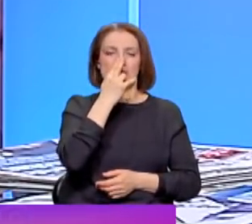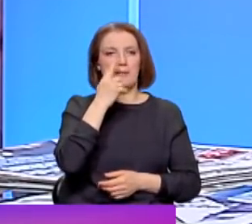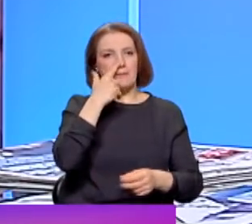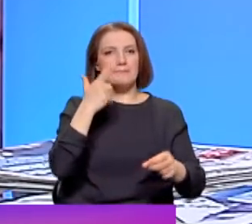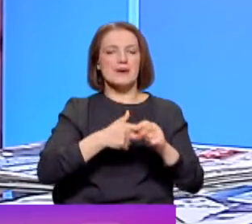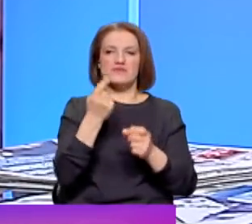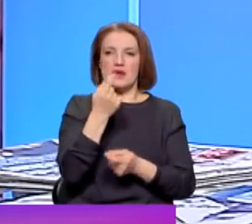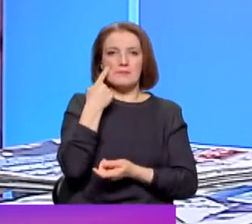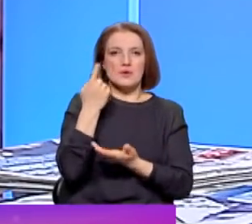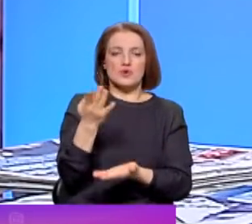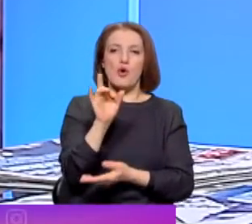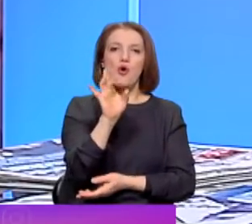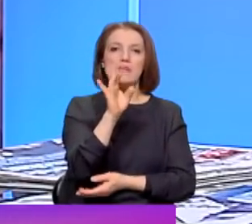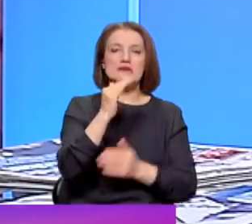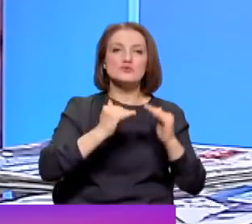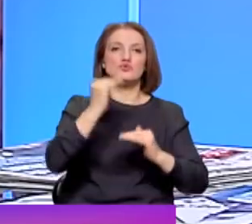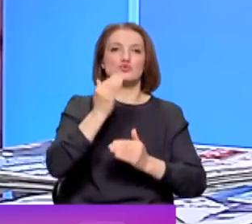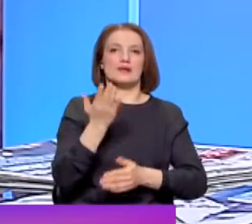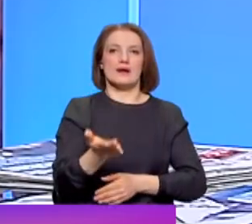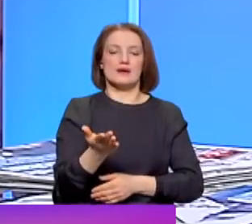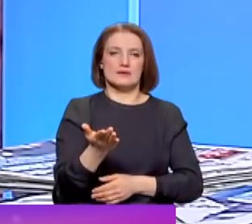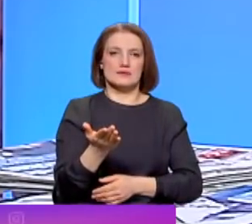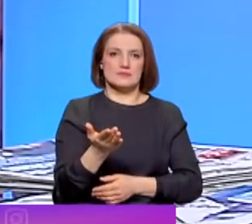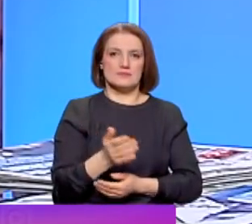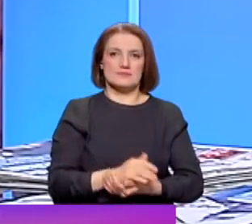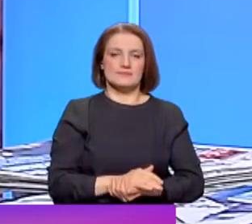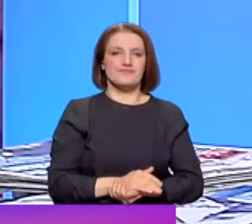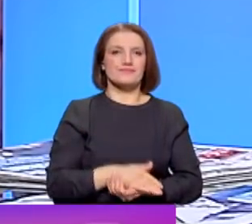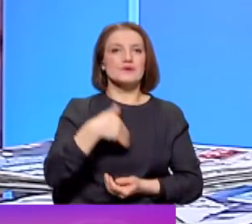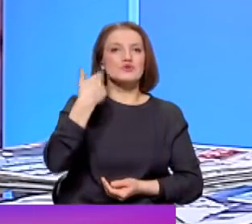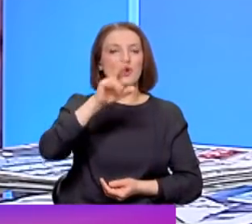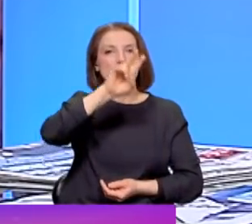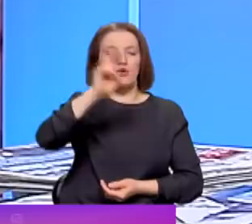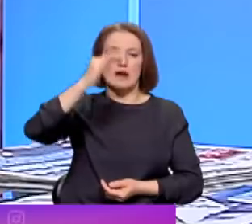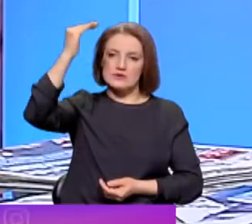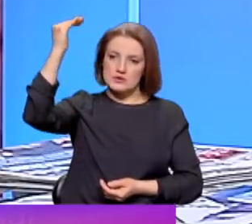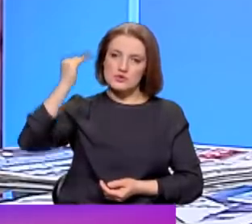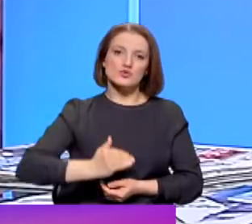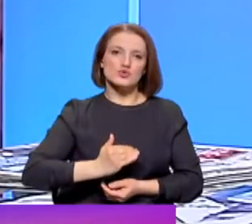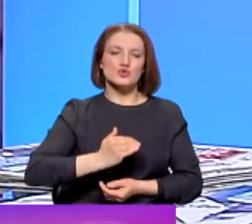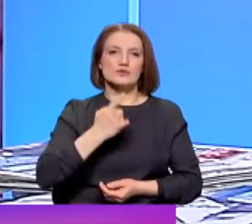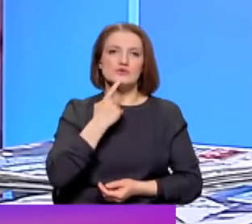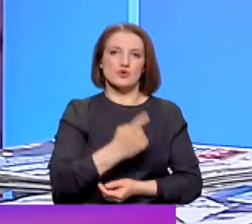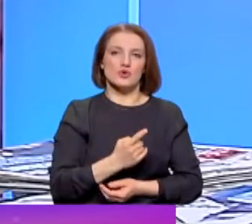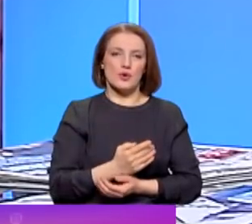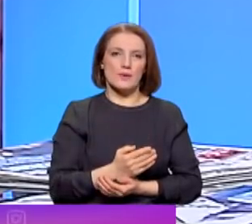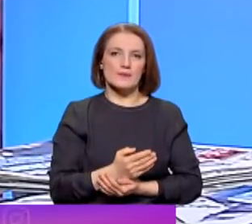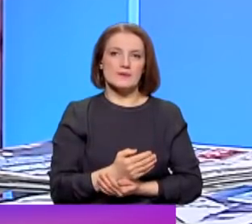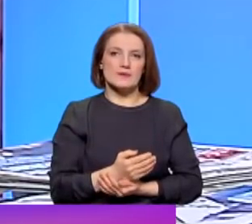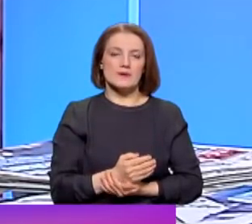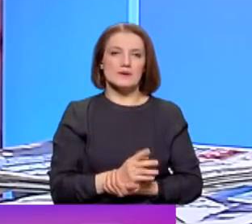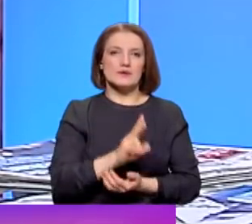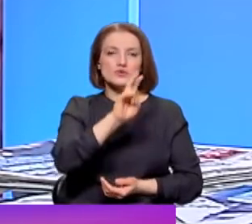akaryakıt fiyatlarına 15 liranın üzerinde sonra doların düştüğünü söylüyor yönetenler